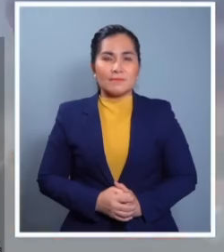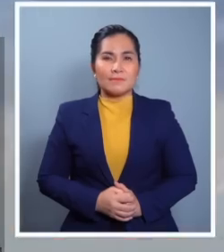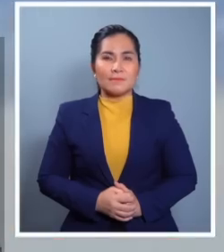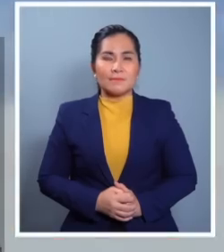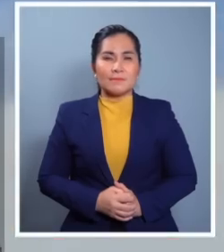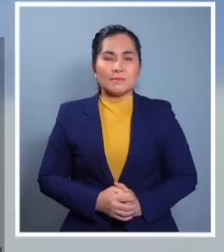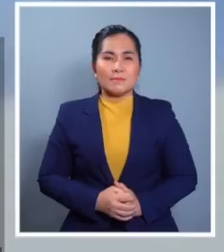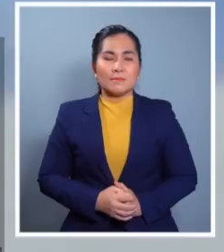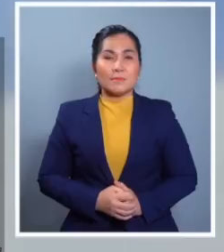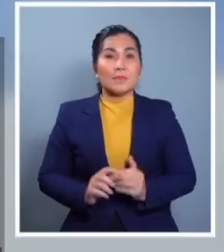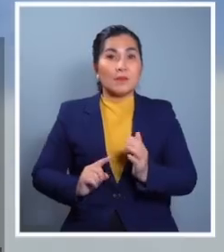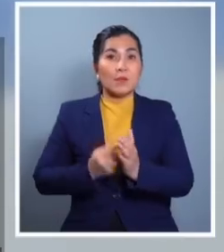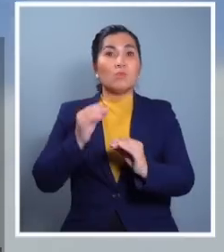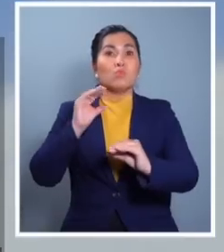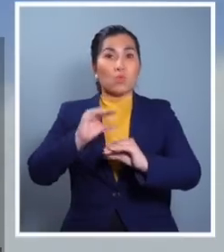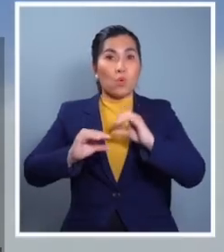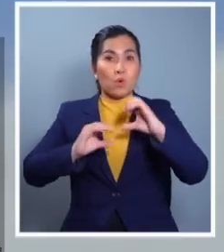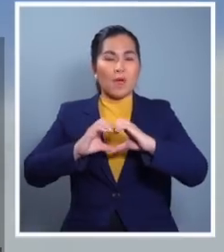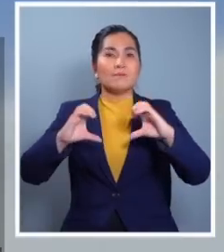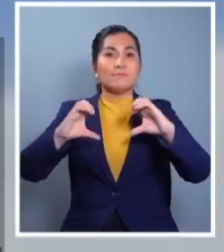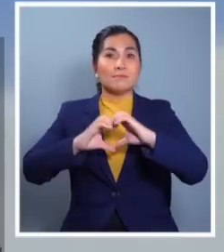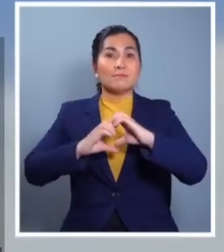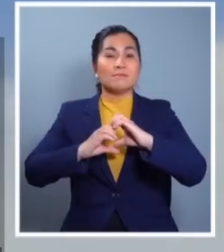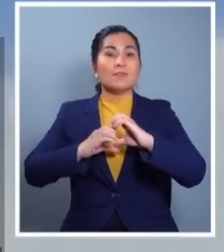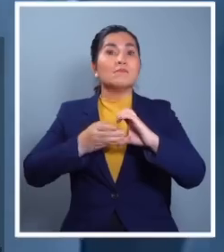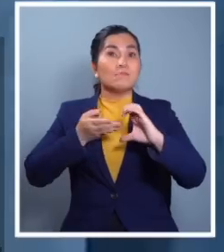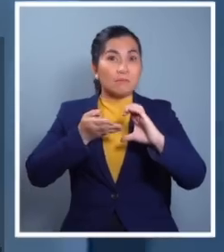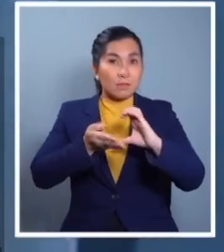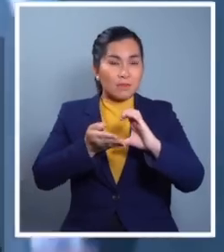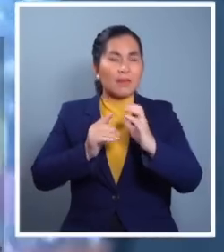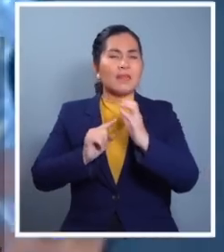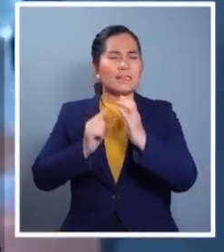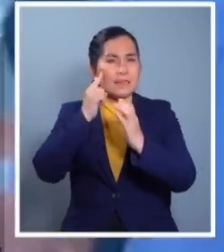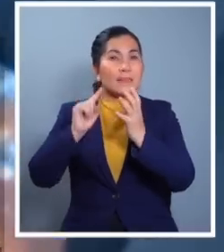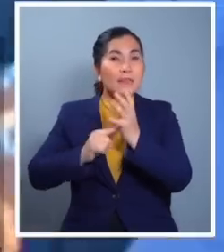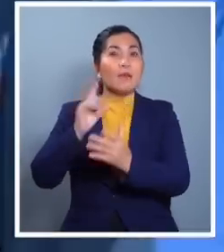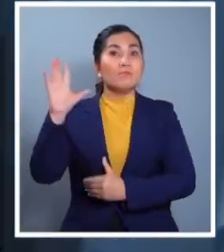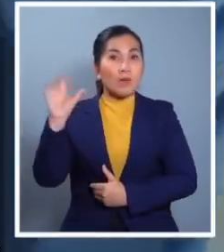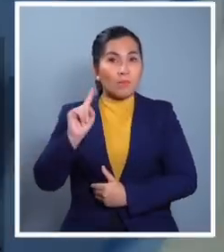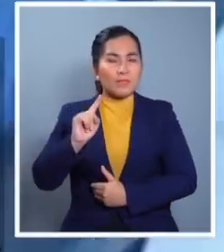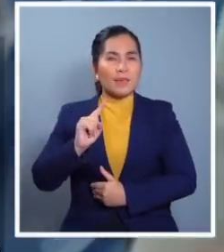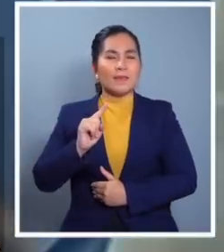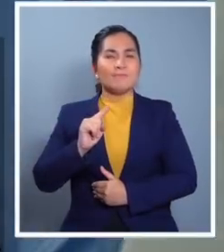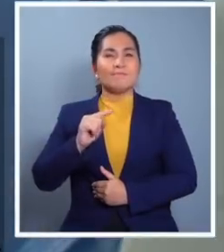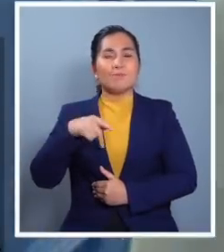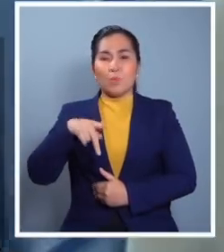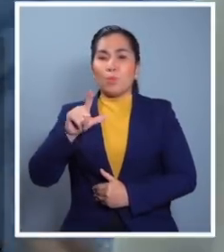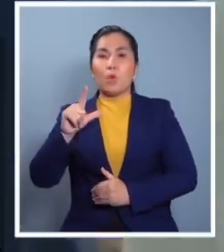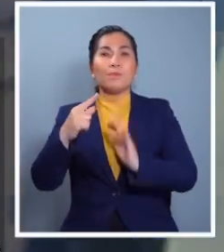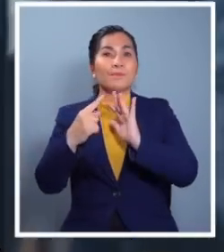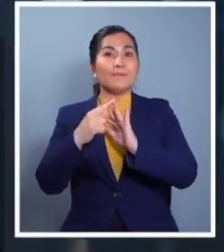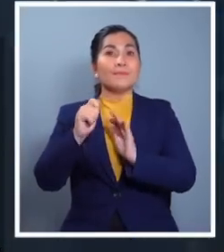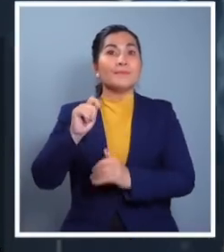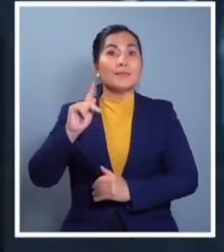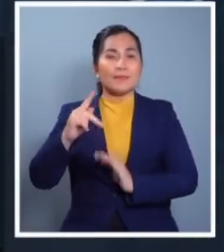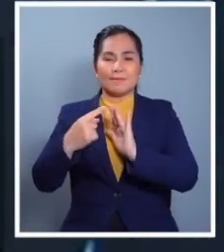กระทั่งการก่อเกิดของโครงการสานใจไทยสู่ใจใต้จากดำริของพระท่านพลเอกเปรมตินสุรานนท์อดีต